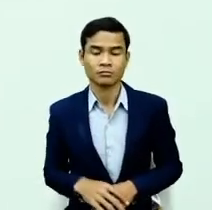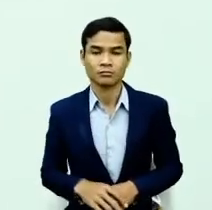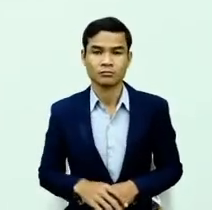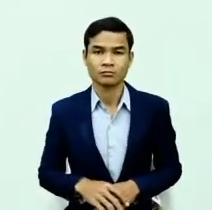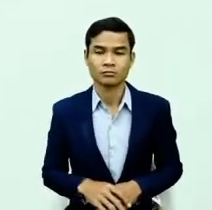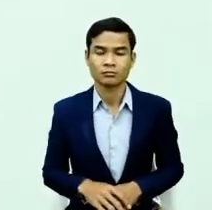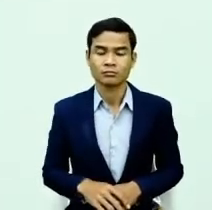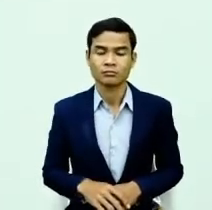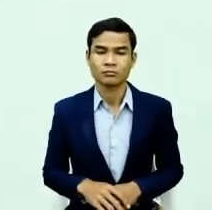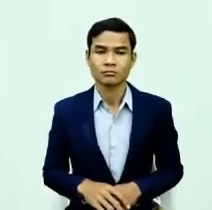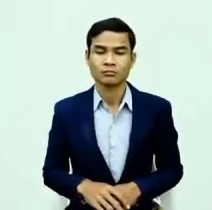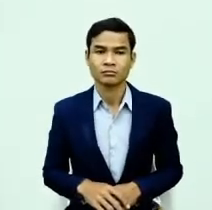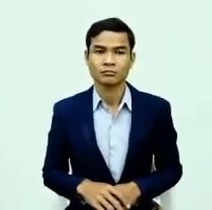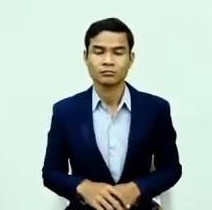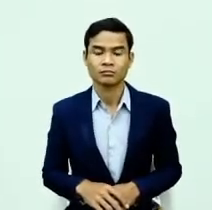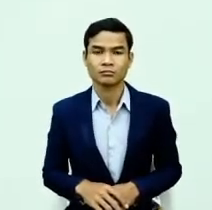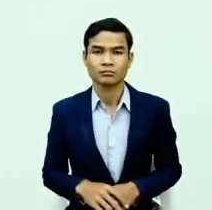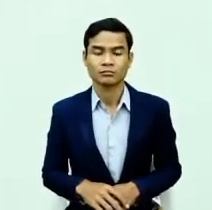chà